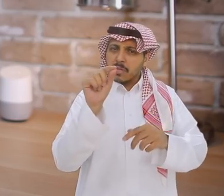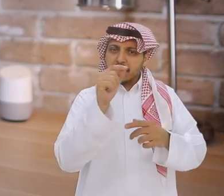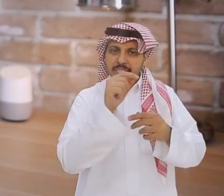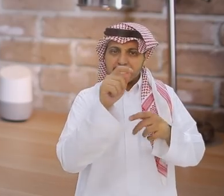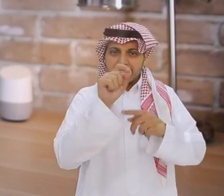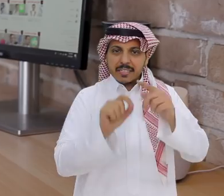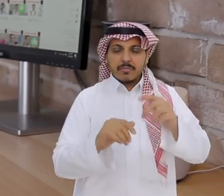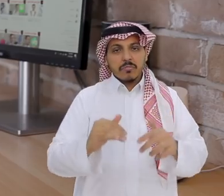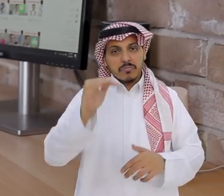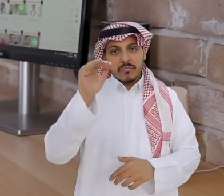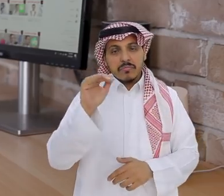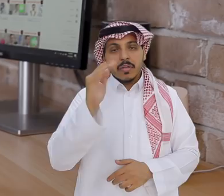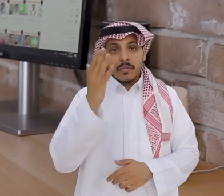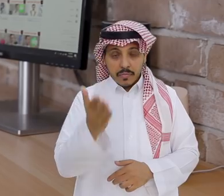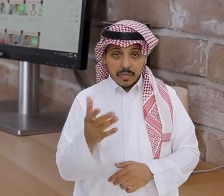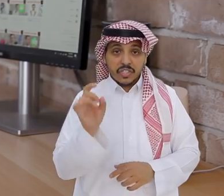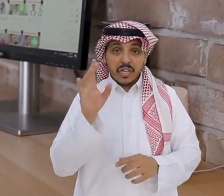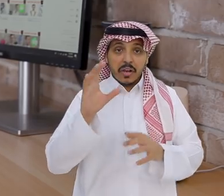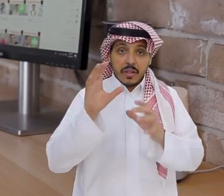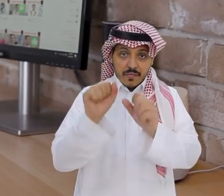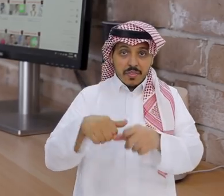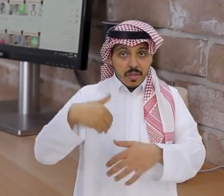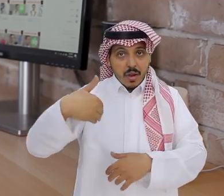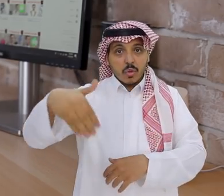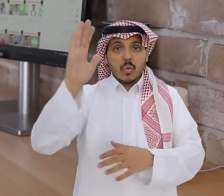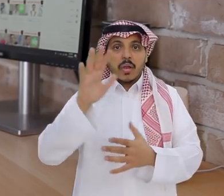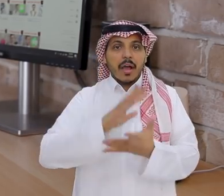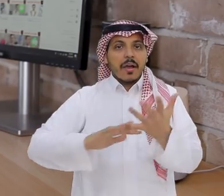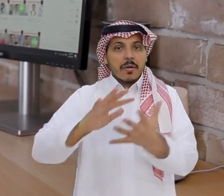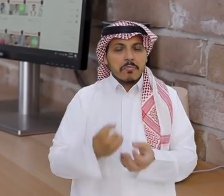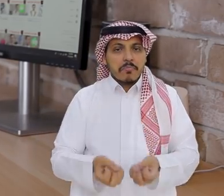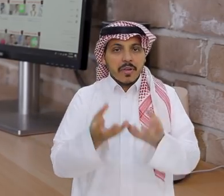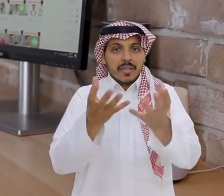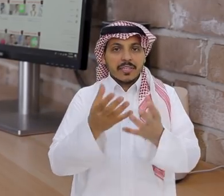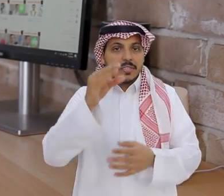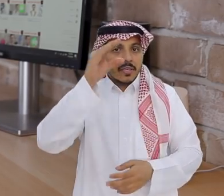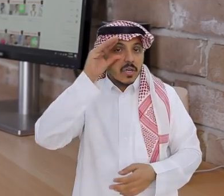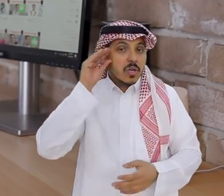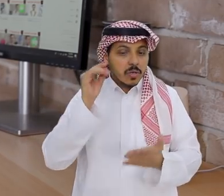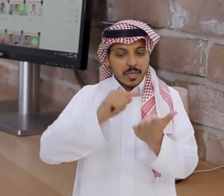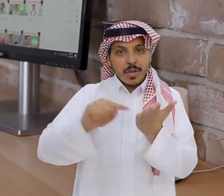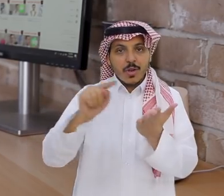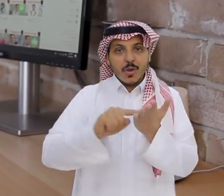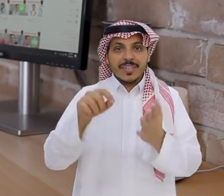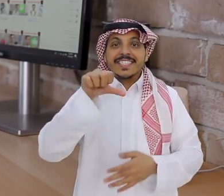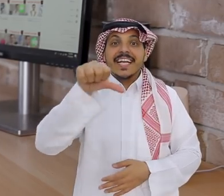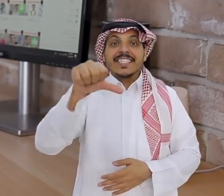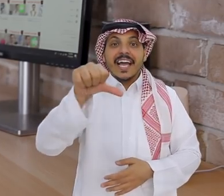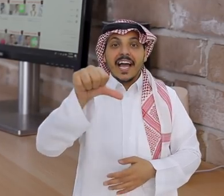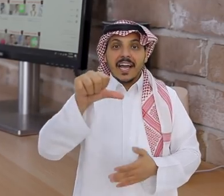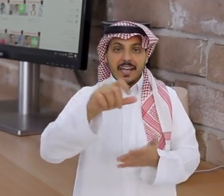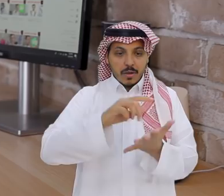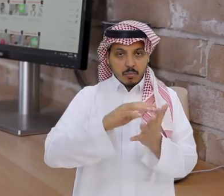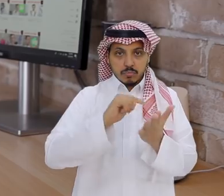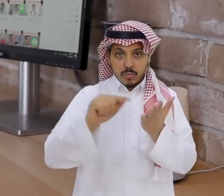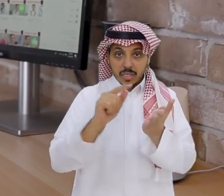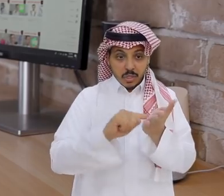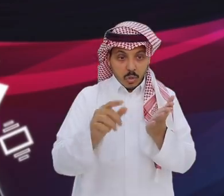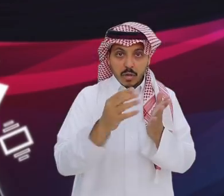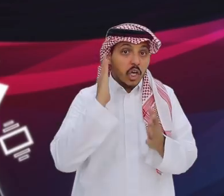الله يلتزموا فيها. نجي واحد لأجمل الأخبار اللي يمكن نحصل عليها اليوم، لما نتكلم على الجالكسي نوت 9